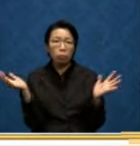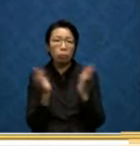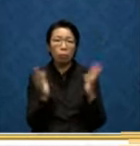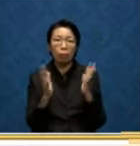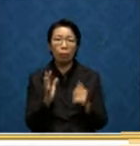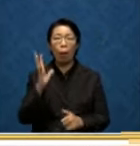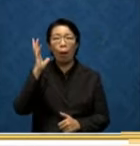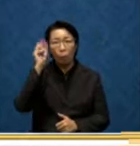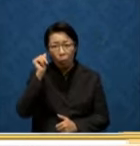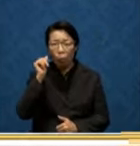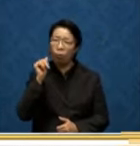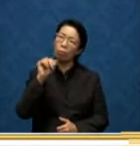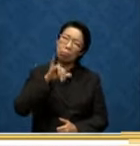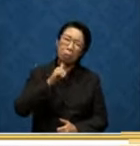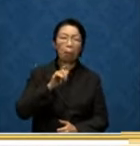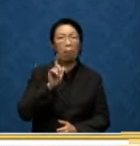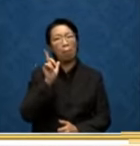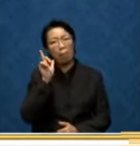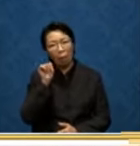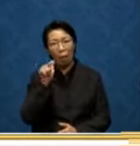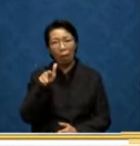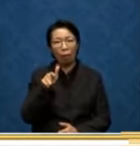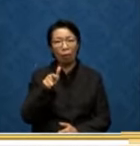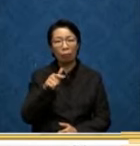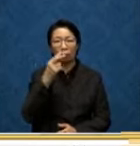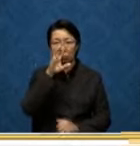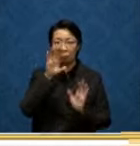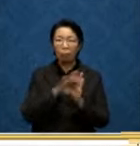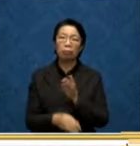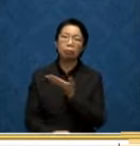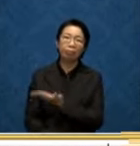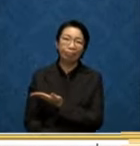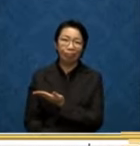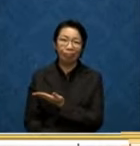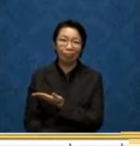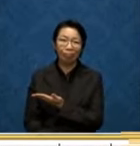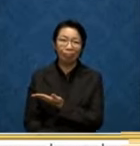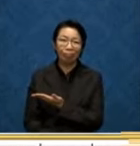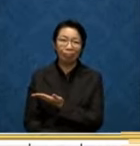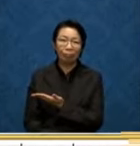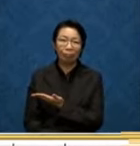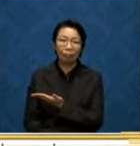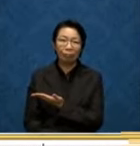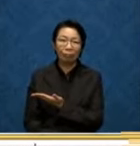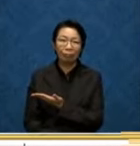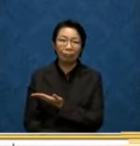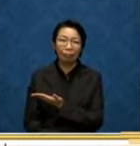พ่อหรือแม่ก็ตามที่เป็นสภาพแบบในภาพนี้แหละค่ะภาพต่อไปค่ะ